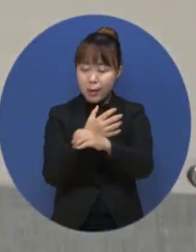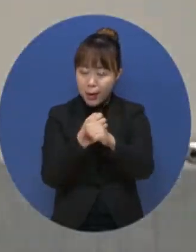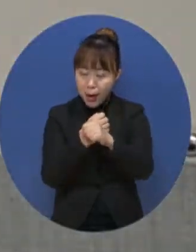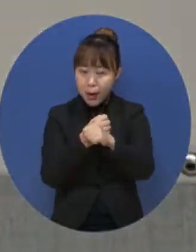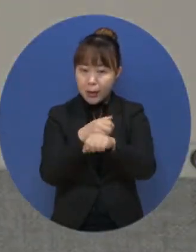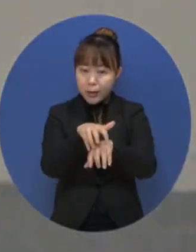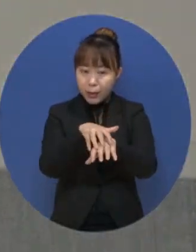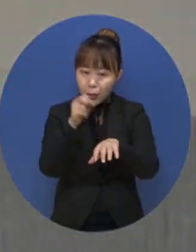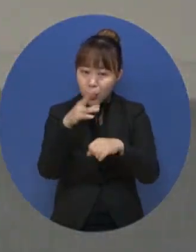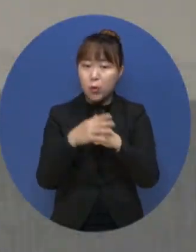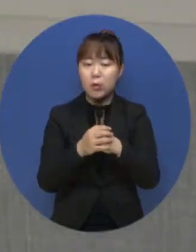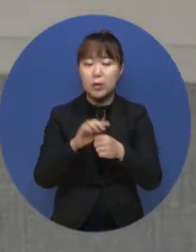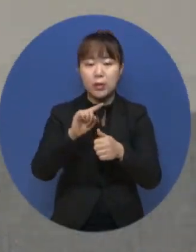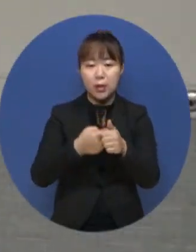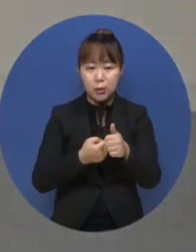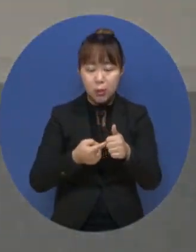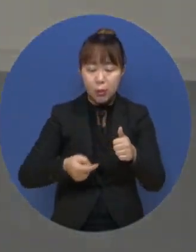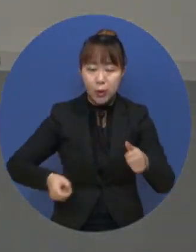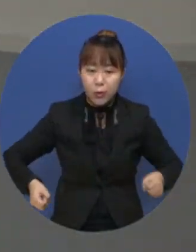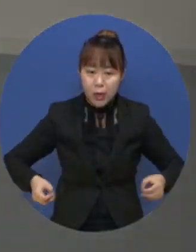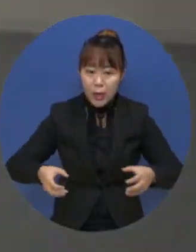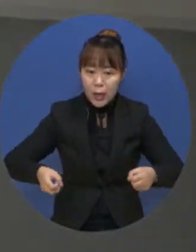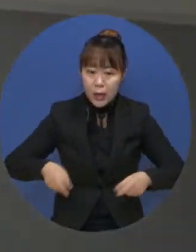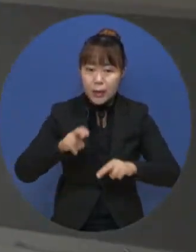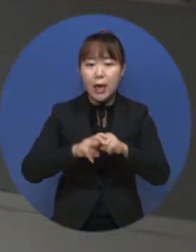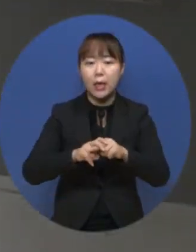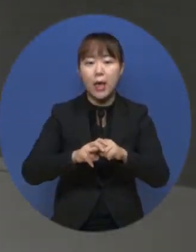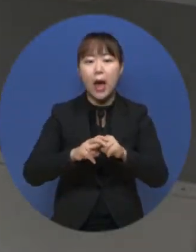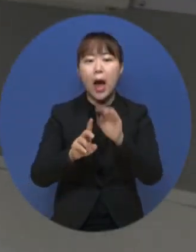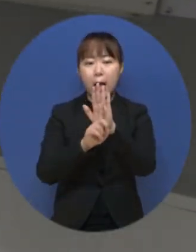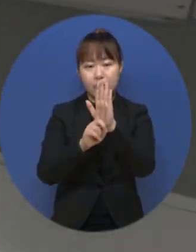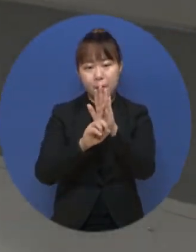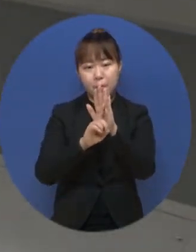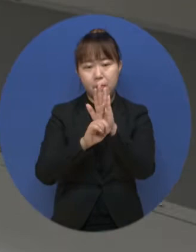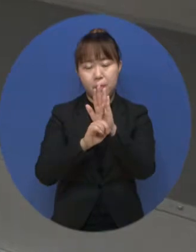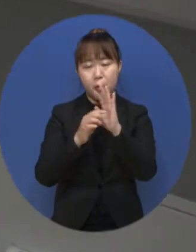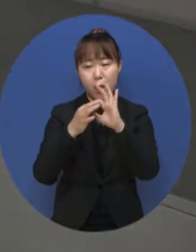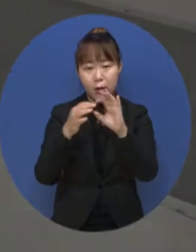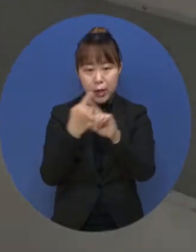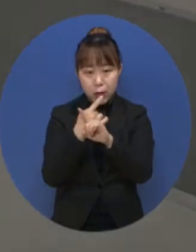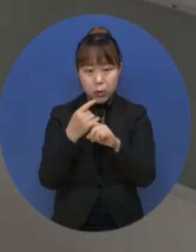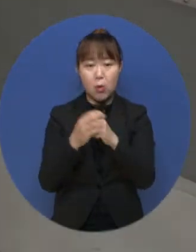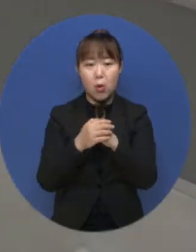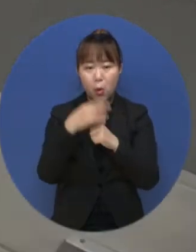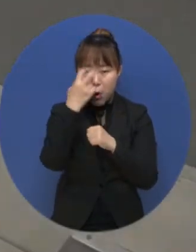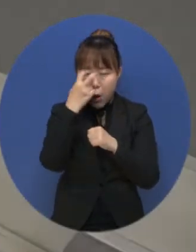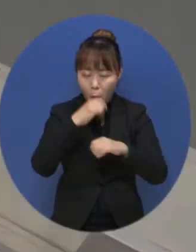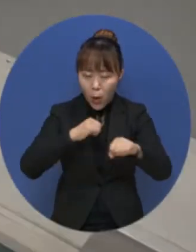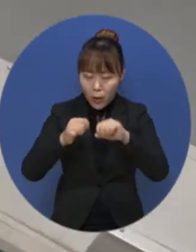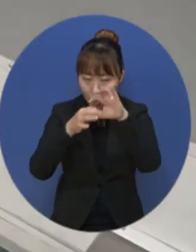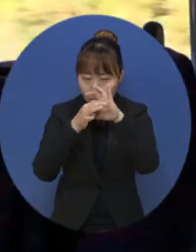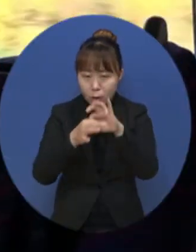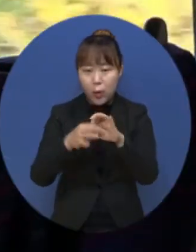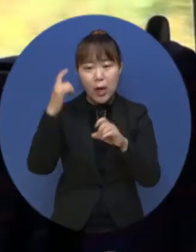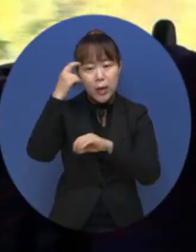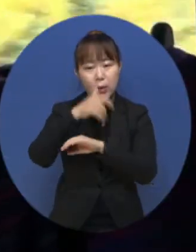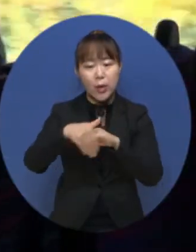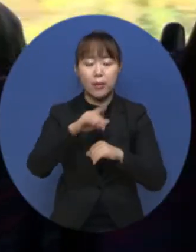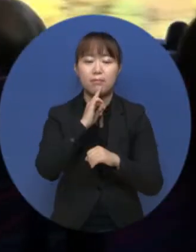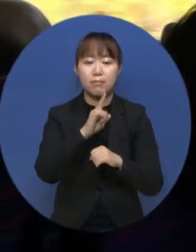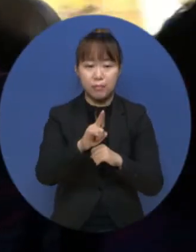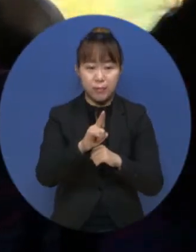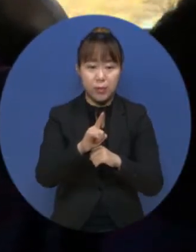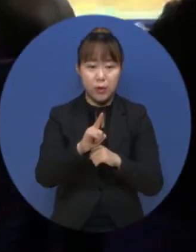시스템과 전동 휠체어석 안내 표시에 대한 개선과 모니터링 활동을 지속적으로 전개해 나갈 예정이라고